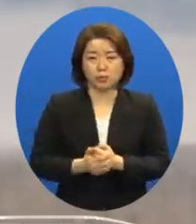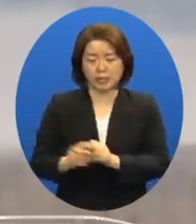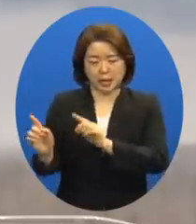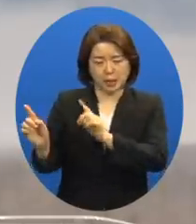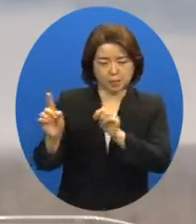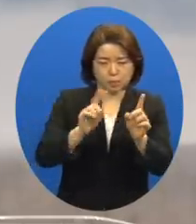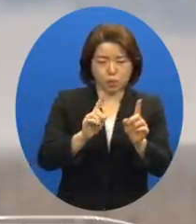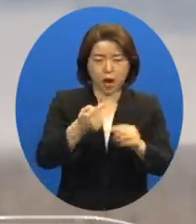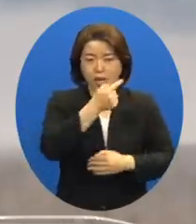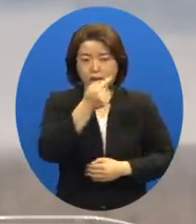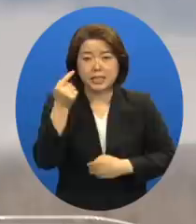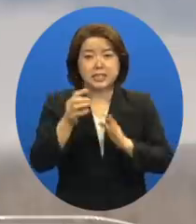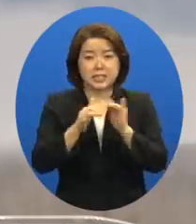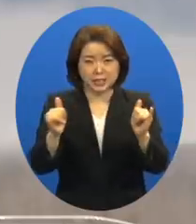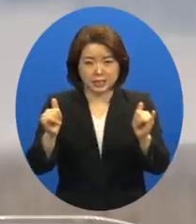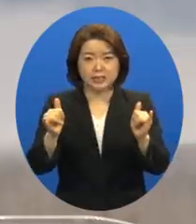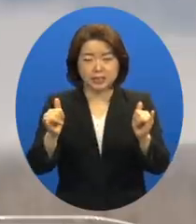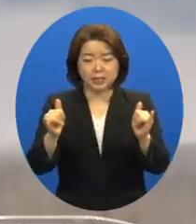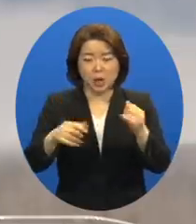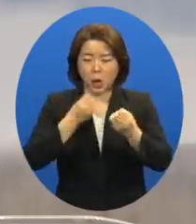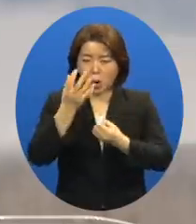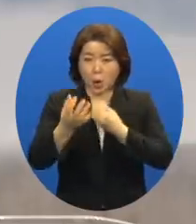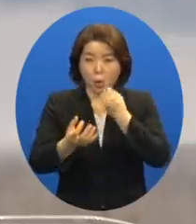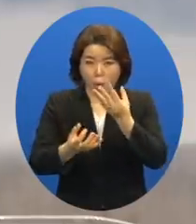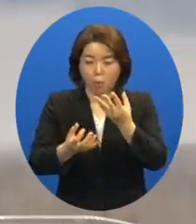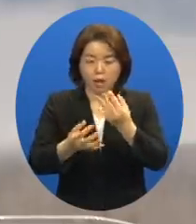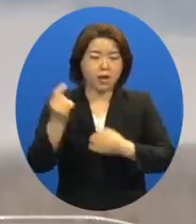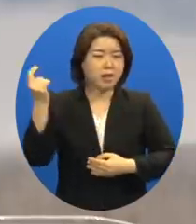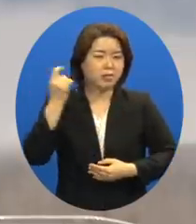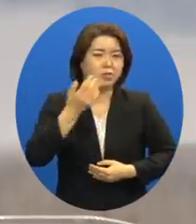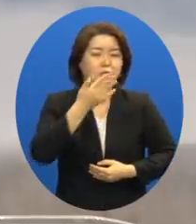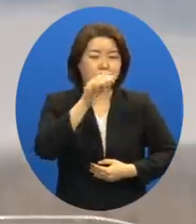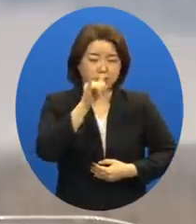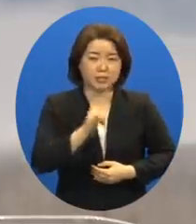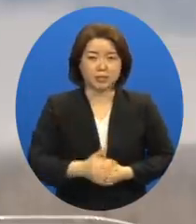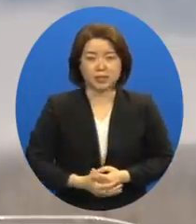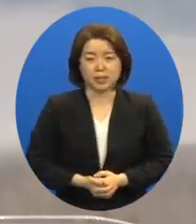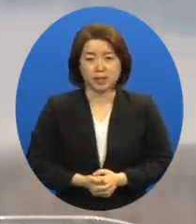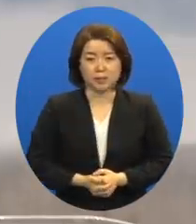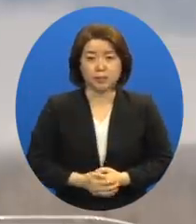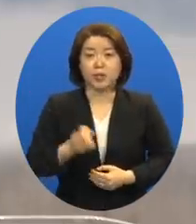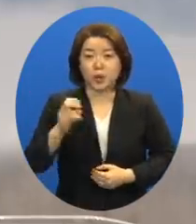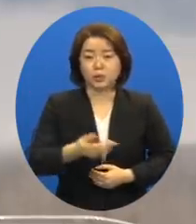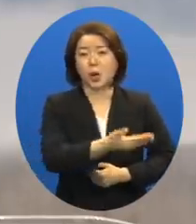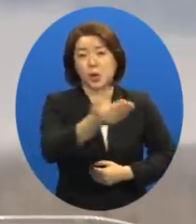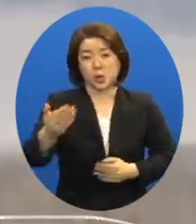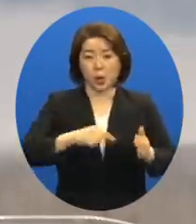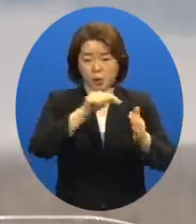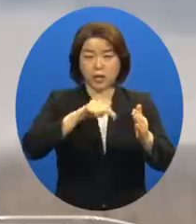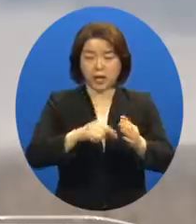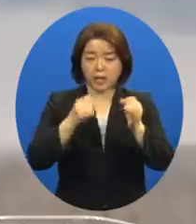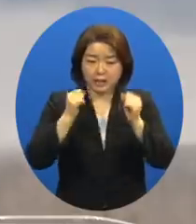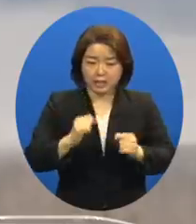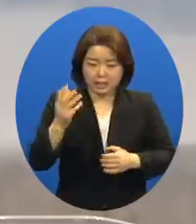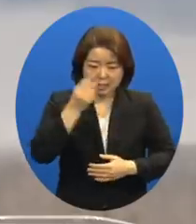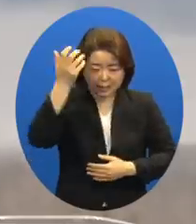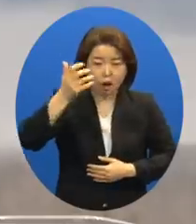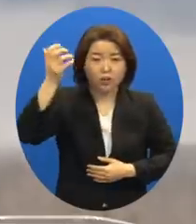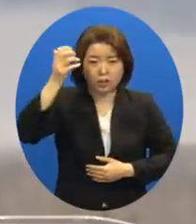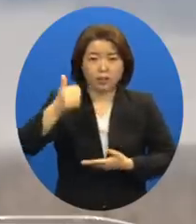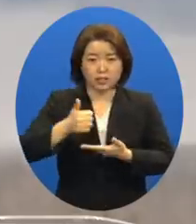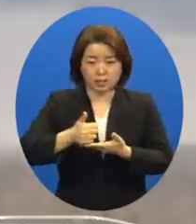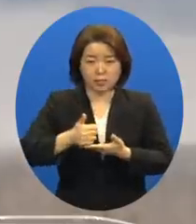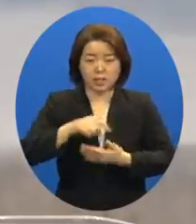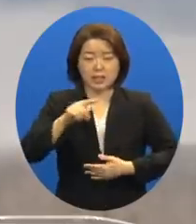부활의 증인으로 사는 자의 고백을 들으실 수 있습니다. 그리고 여러분 안에 계신 성령께서